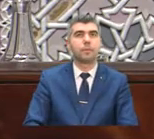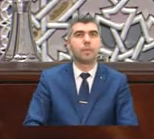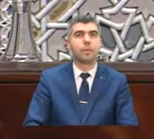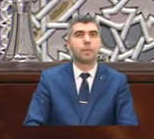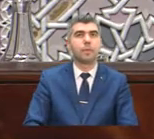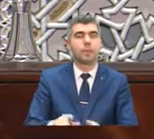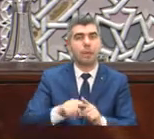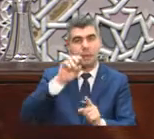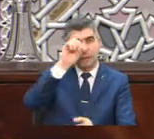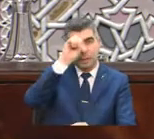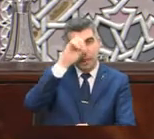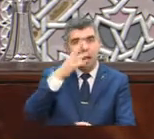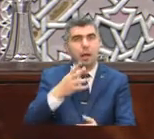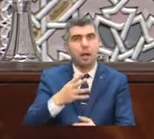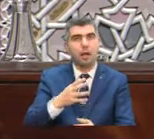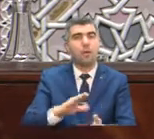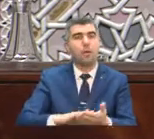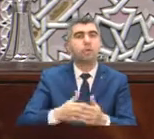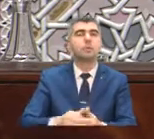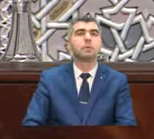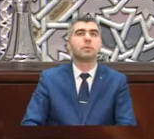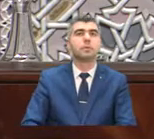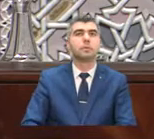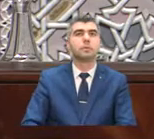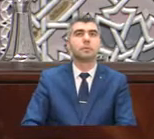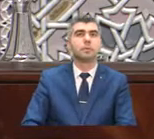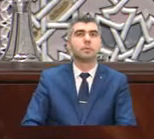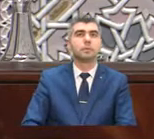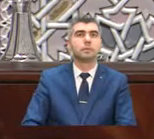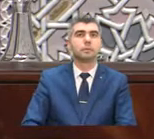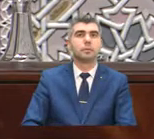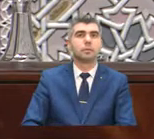بالطاقة والمعادن والتنمية المستدامة.